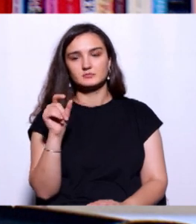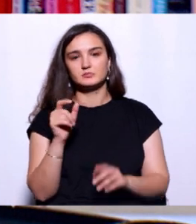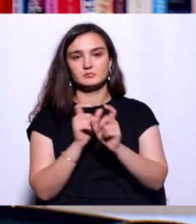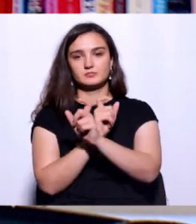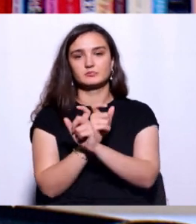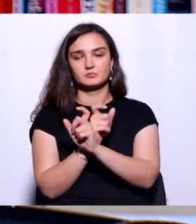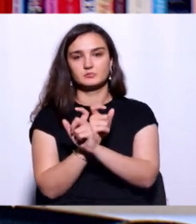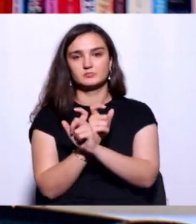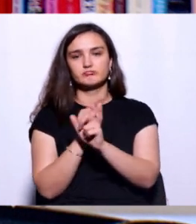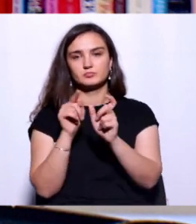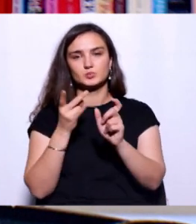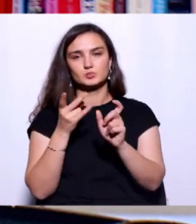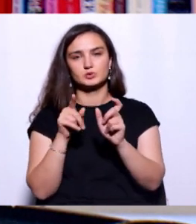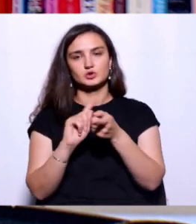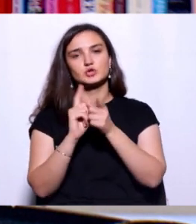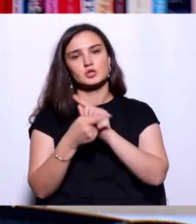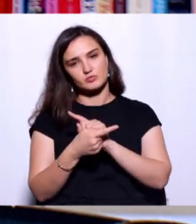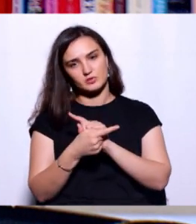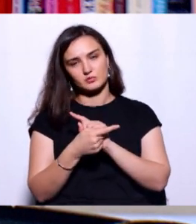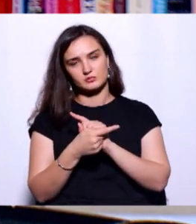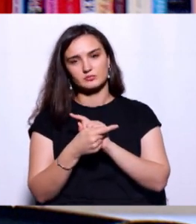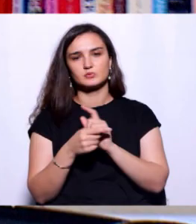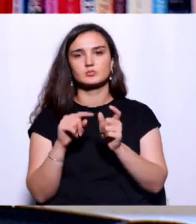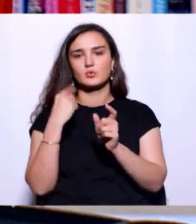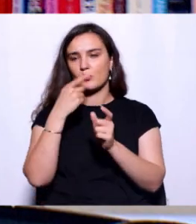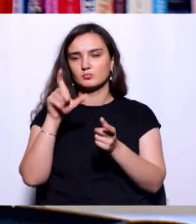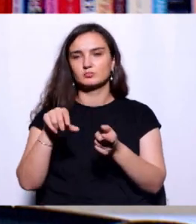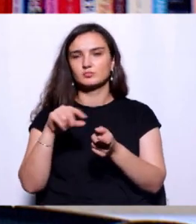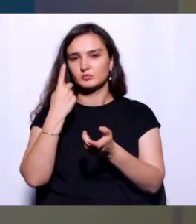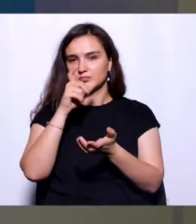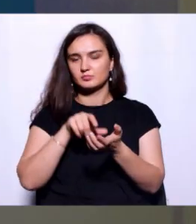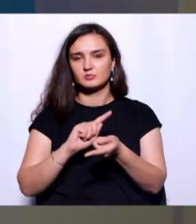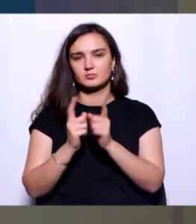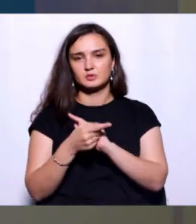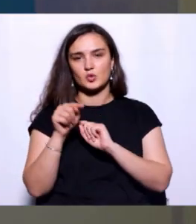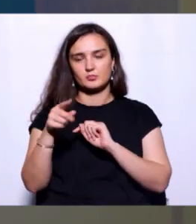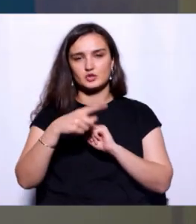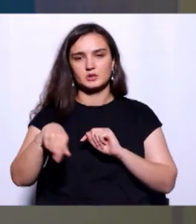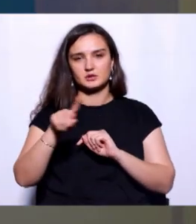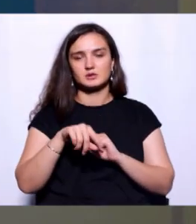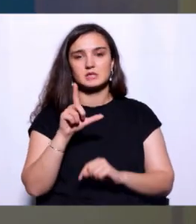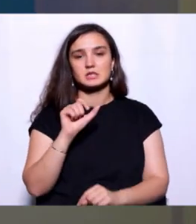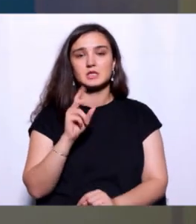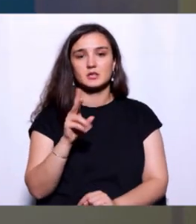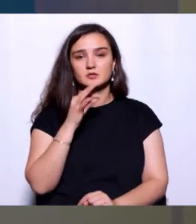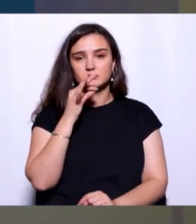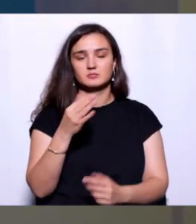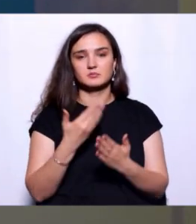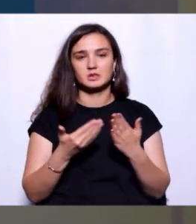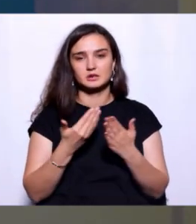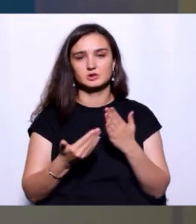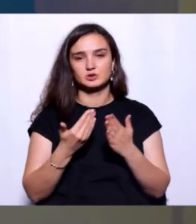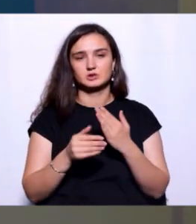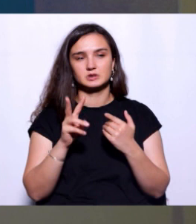object, so you must change it to an object pronoun. როგორც საკმა გვითხრა,